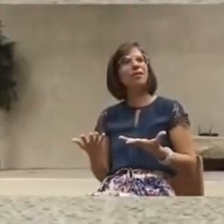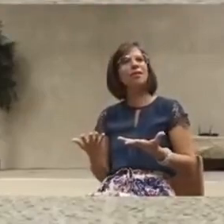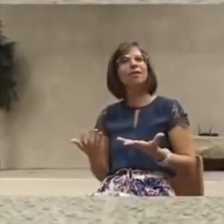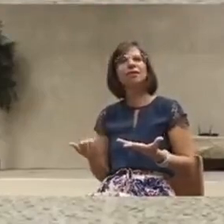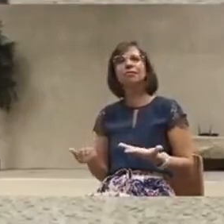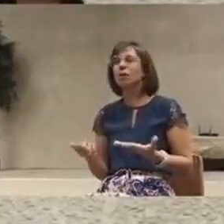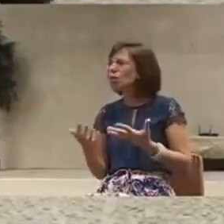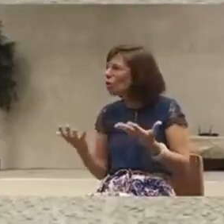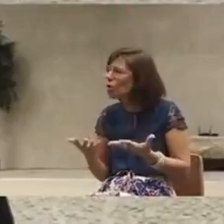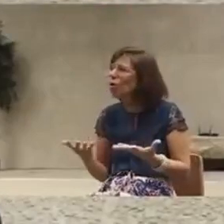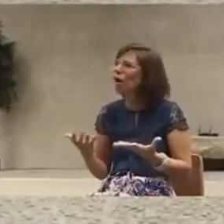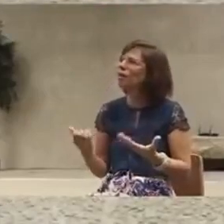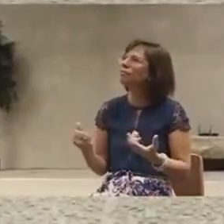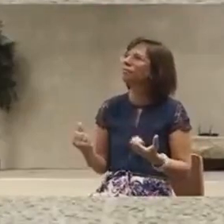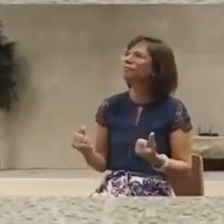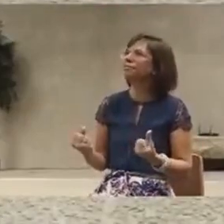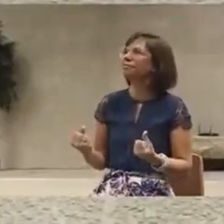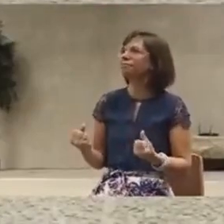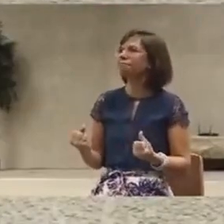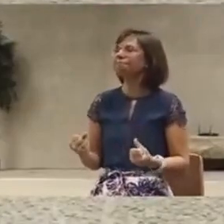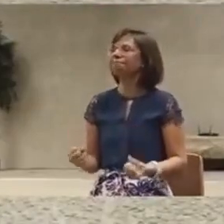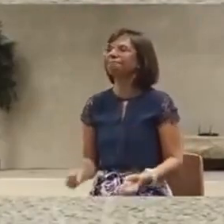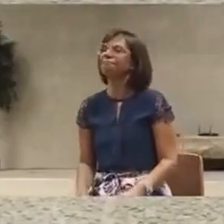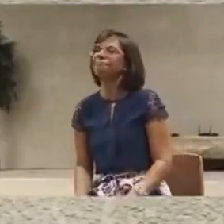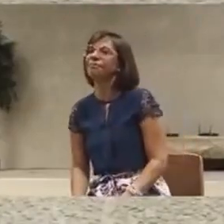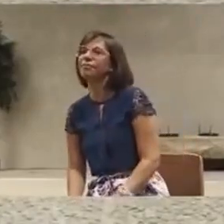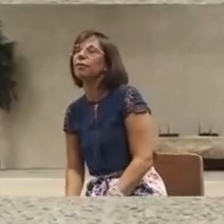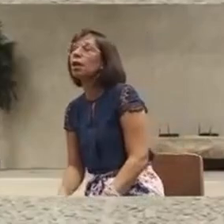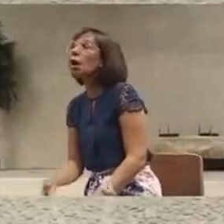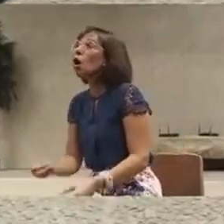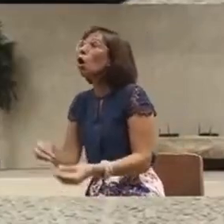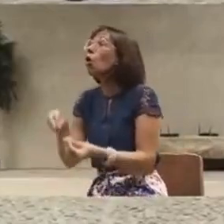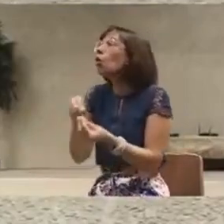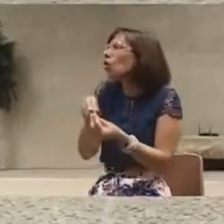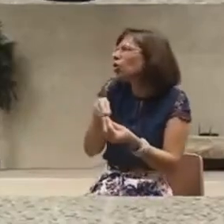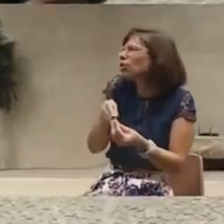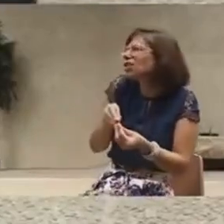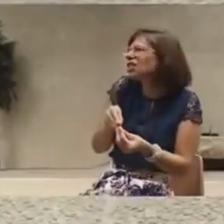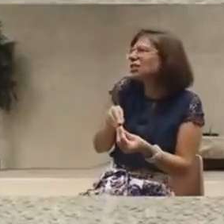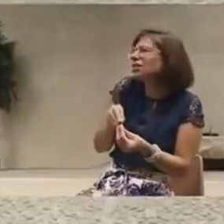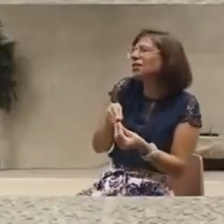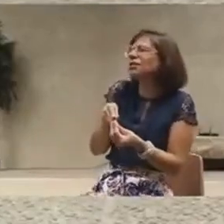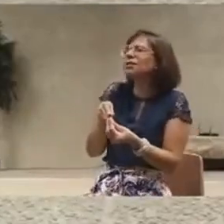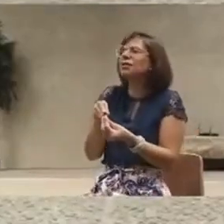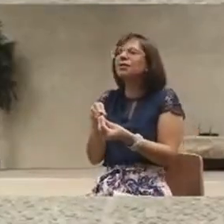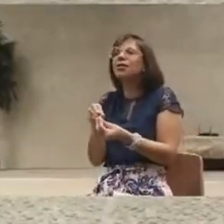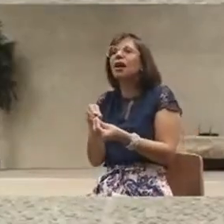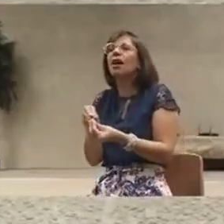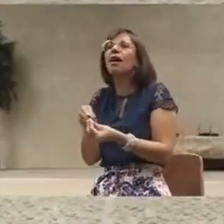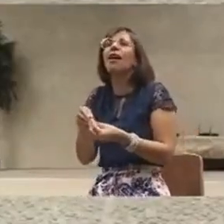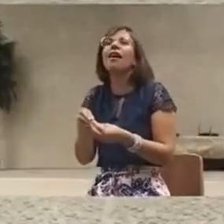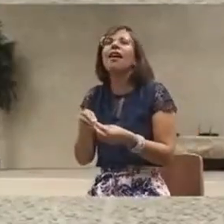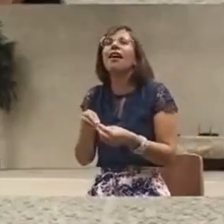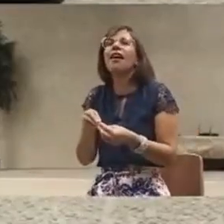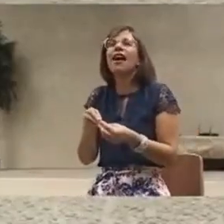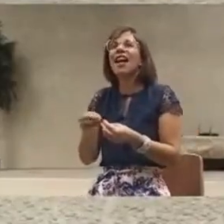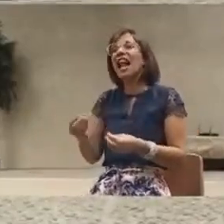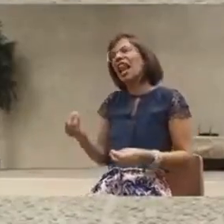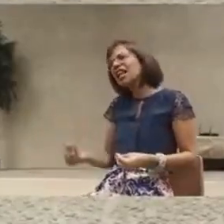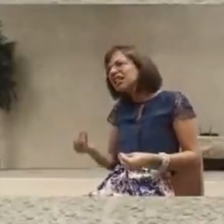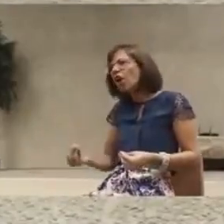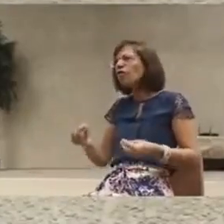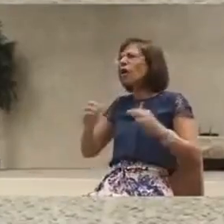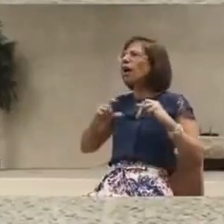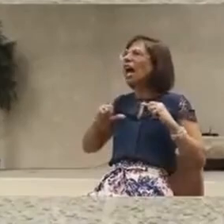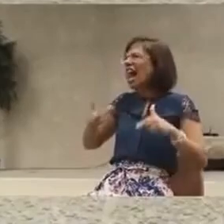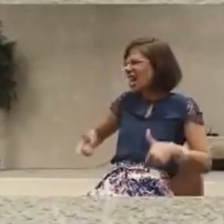là-bas. Les étudiants, il y a des étudiants ici. Oh, vous n'aimeriez pas les épreuves, hein? Les épreuves de juin,